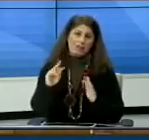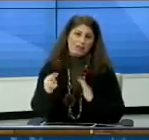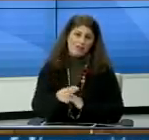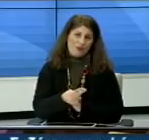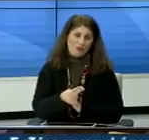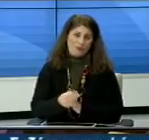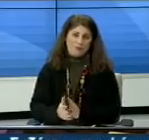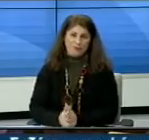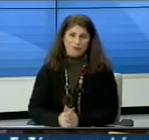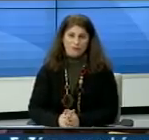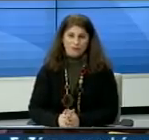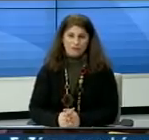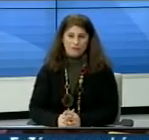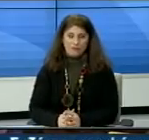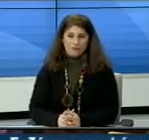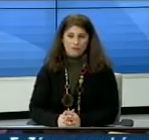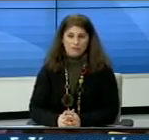ευρώ.